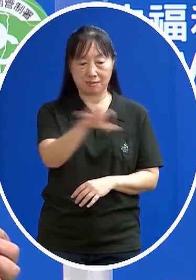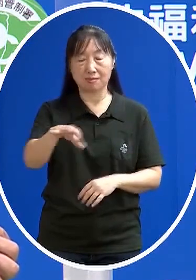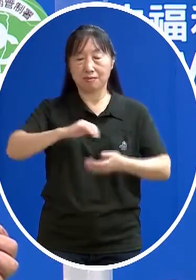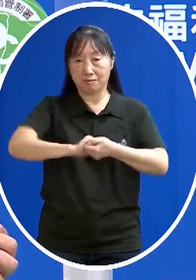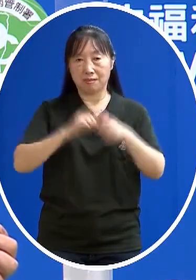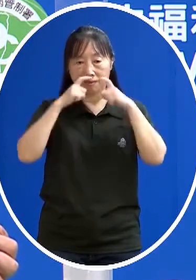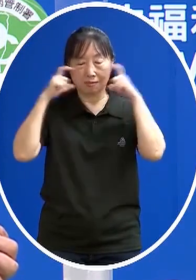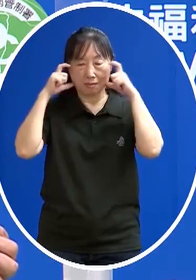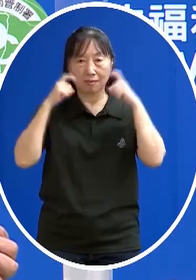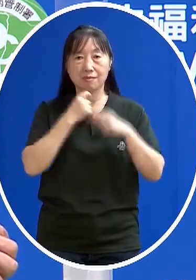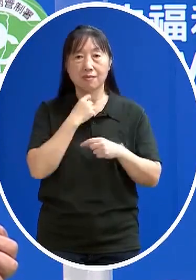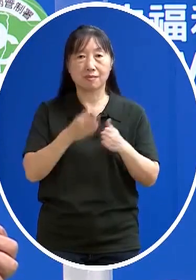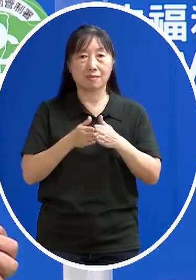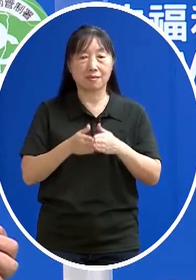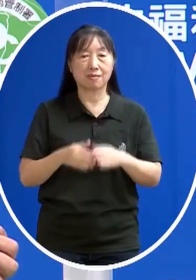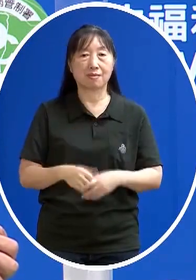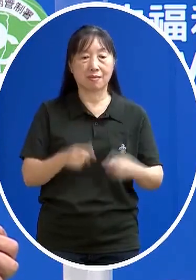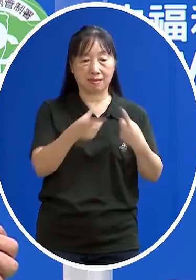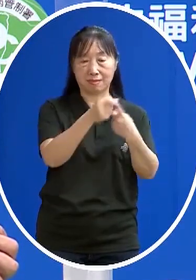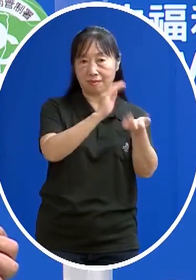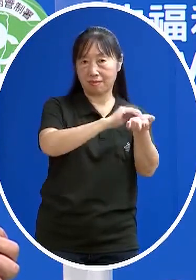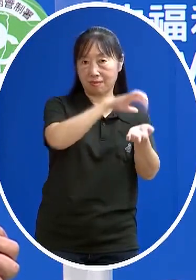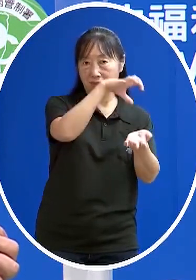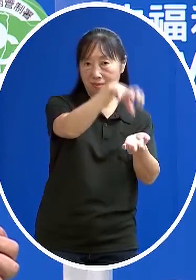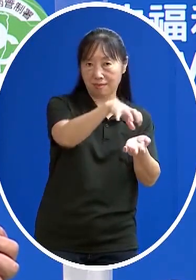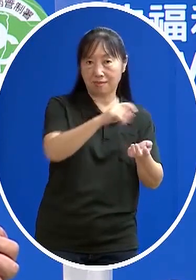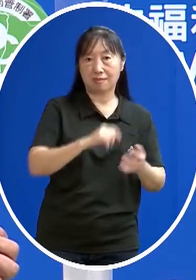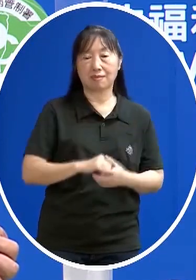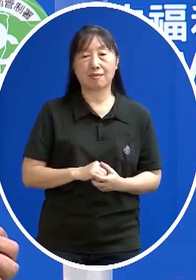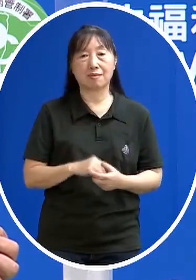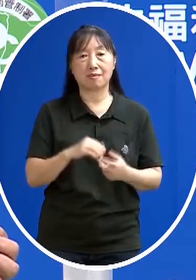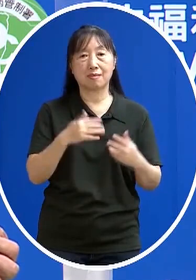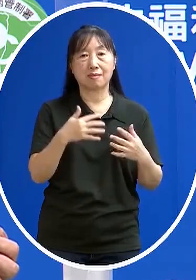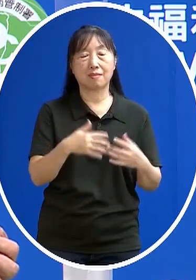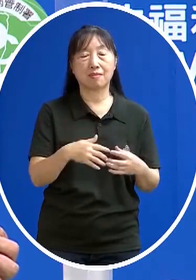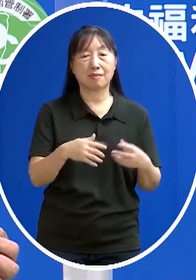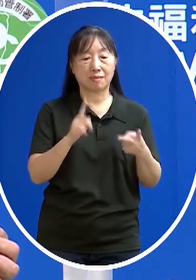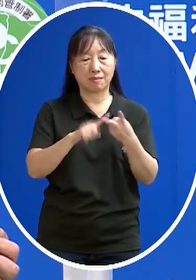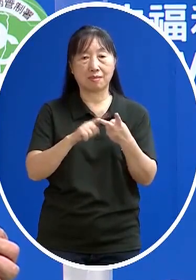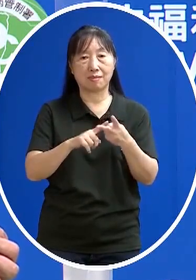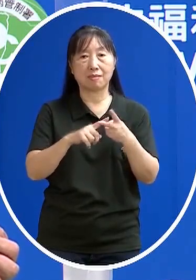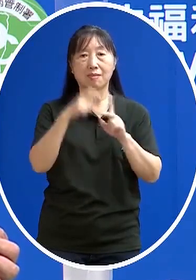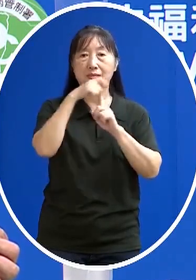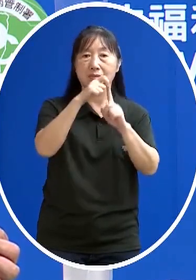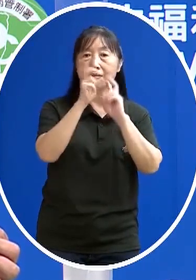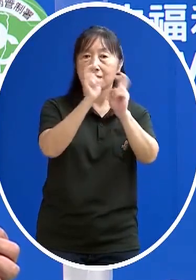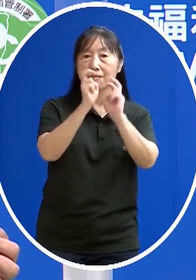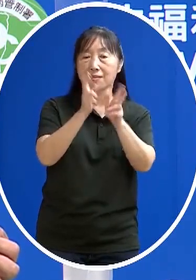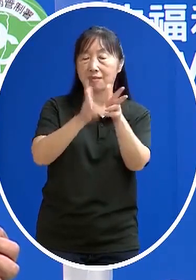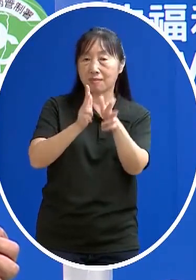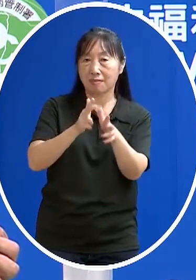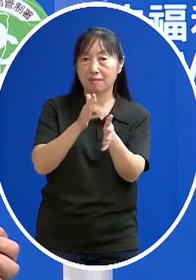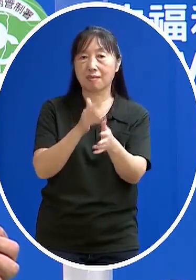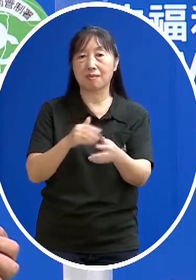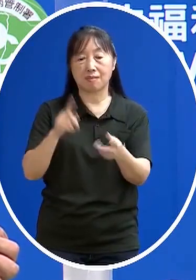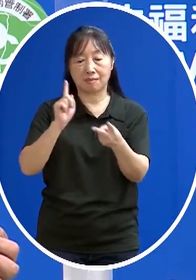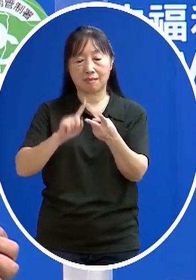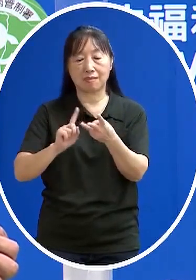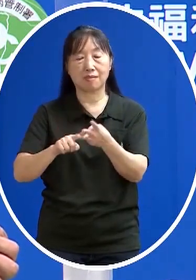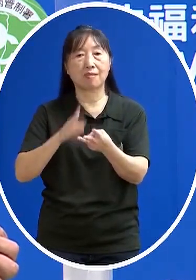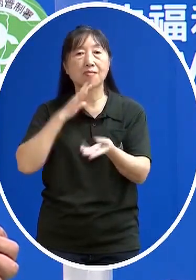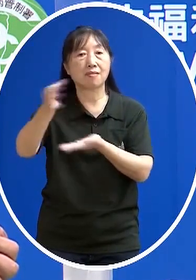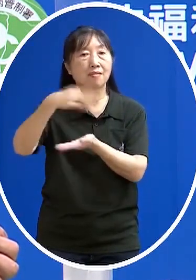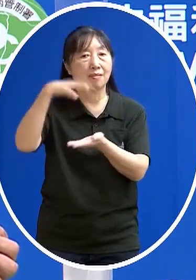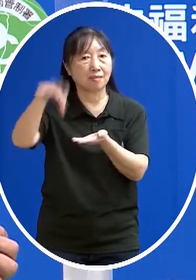口罩，一个是医疗照护的机构，那第二个是大众运输，第三个是卖场市